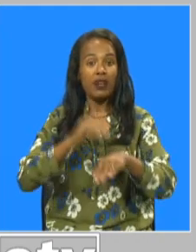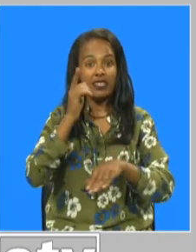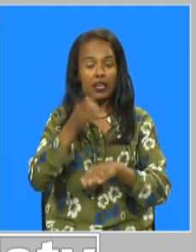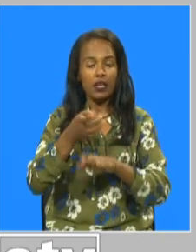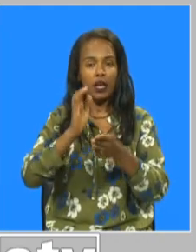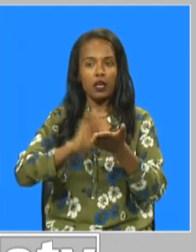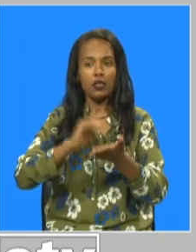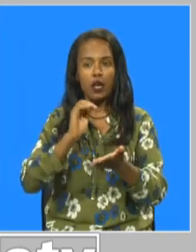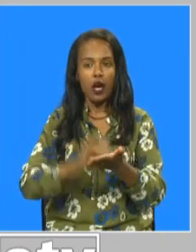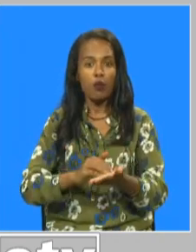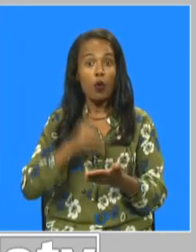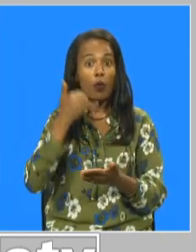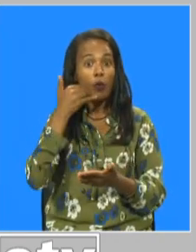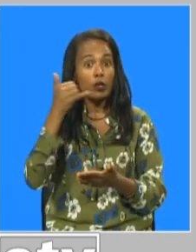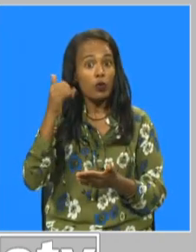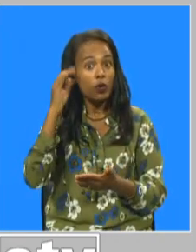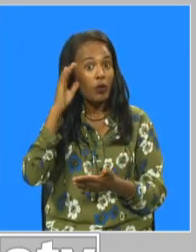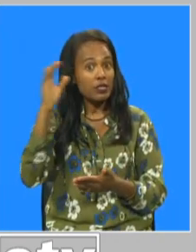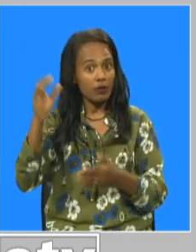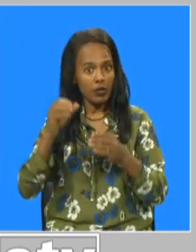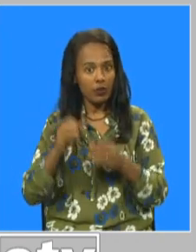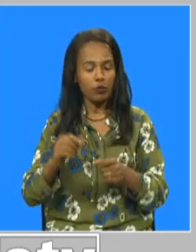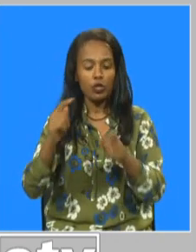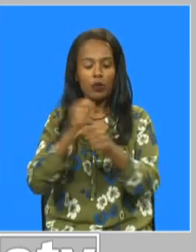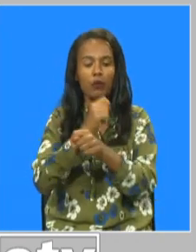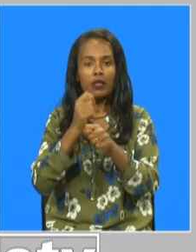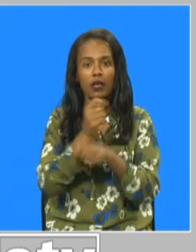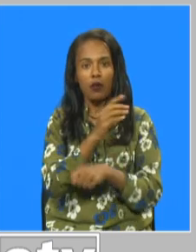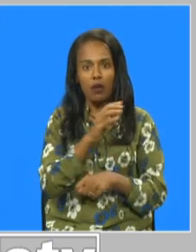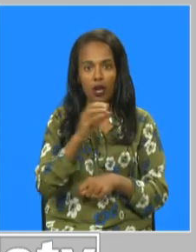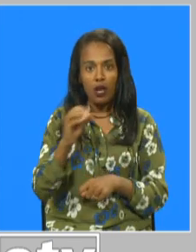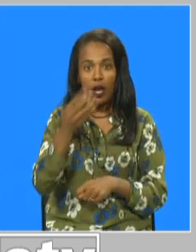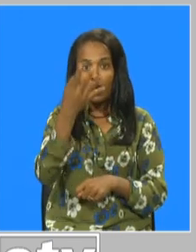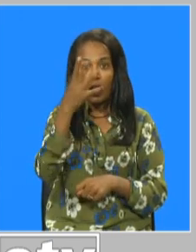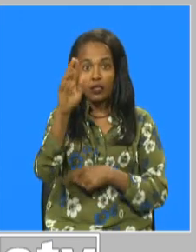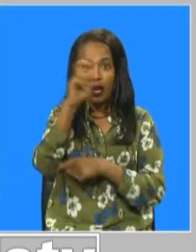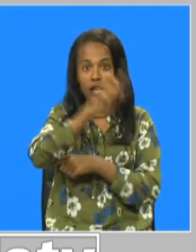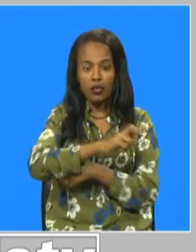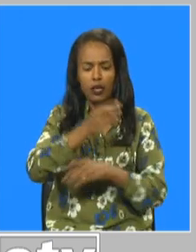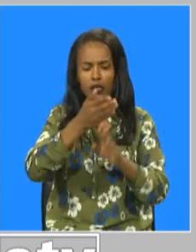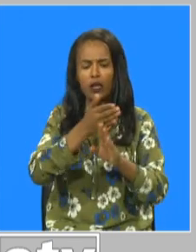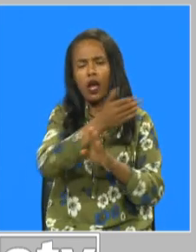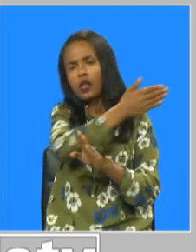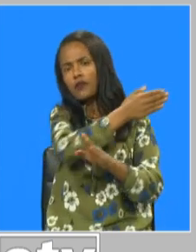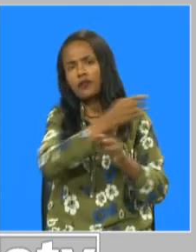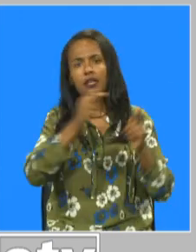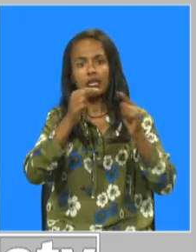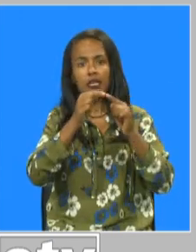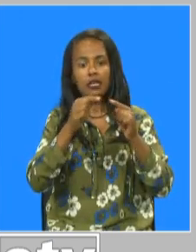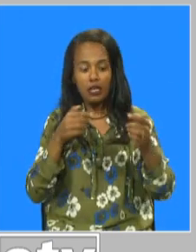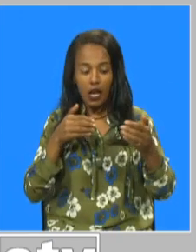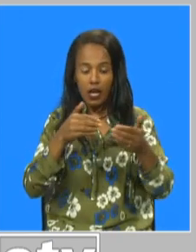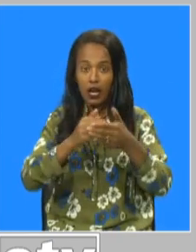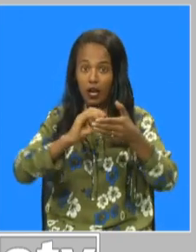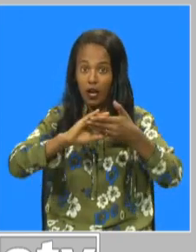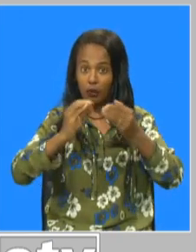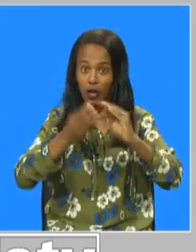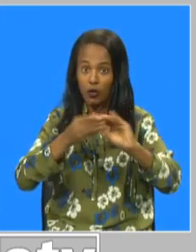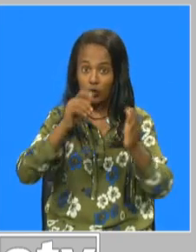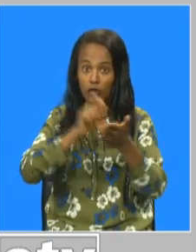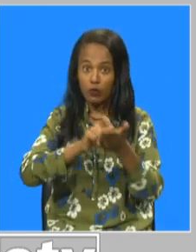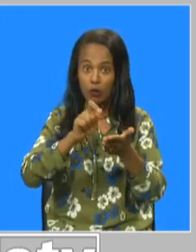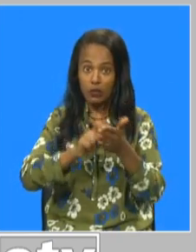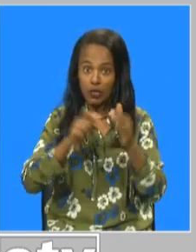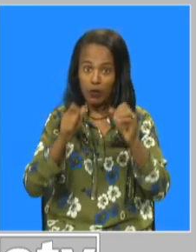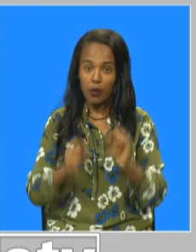ደጋግሞ በደውል ማሰማት የሚችል መተግበሪያና የ14 ቀን ያለፈ የንክኪና የቅርርብ ታሪኮችን መመዝገብ